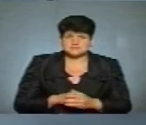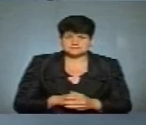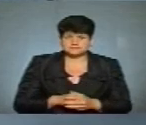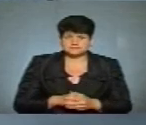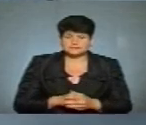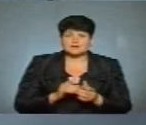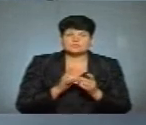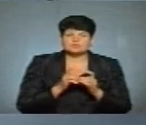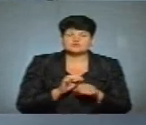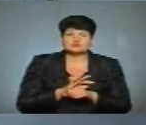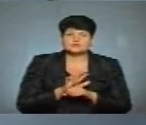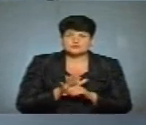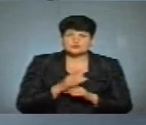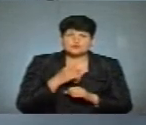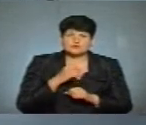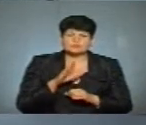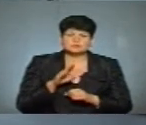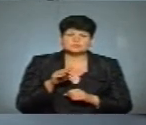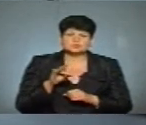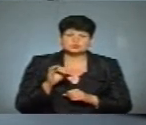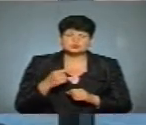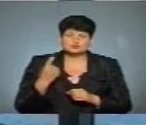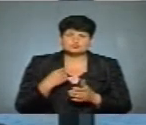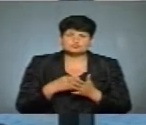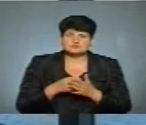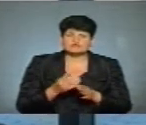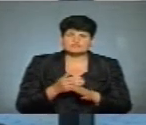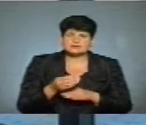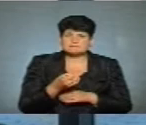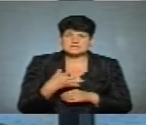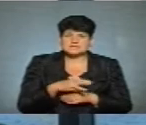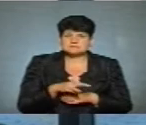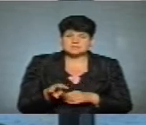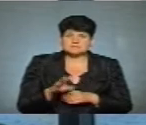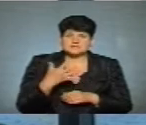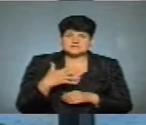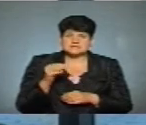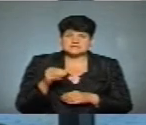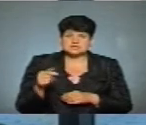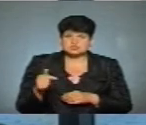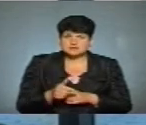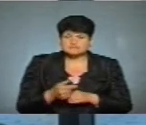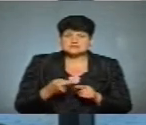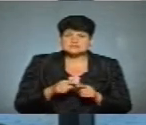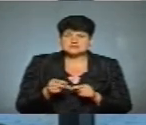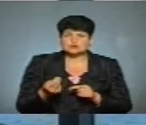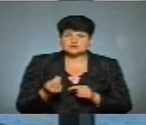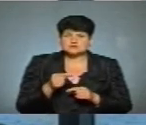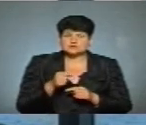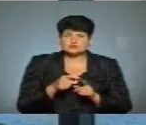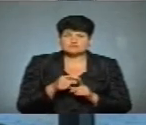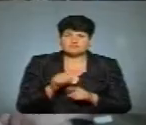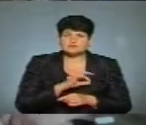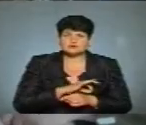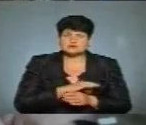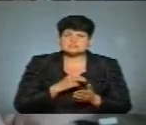На боротьбу з коронавірусом, каже Володимир Труш, з обласного бюджету виділили 15 мільйонів 50 тисяч гривень. Ці кошти, за його словами,